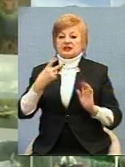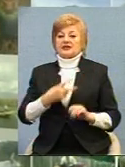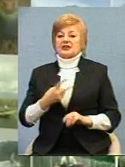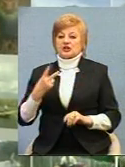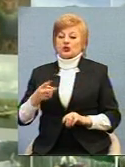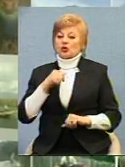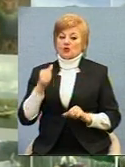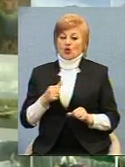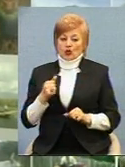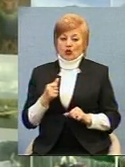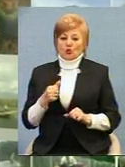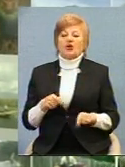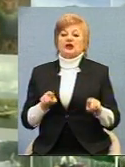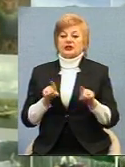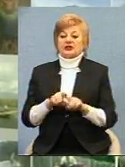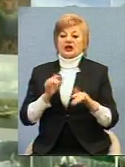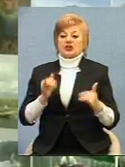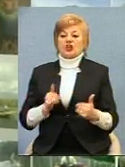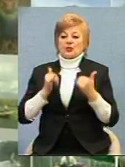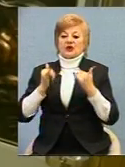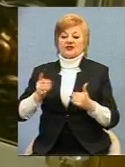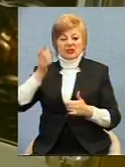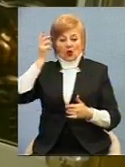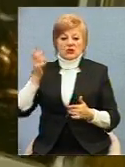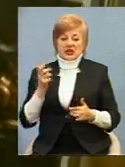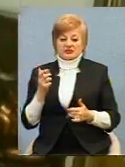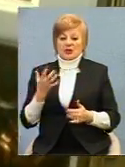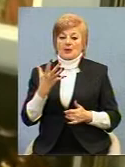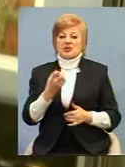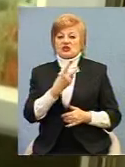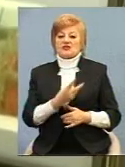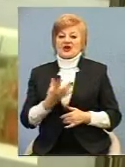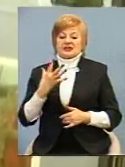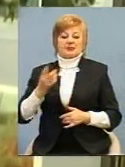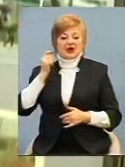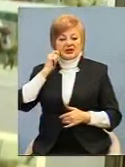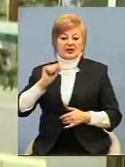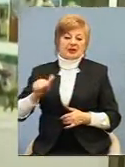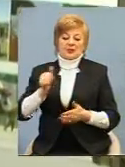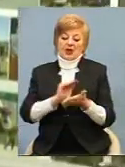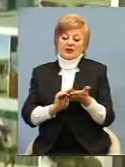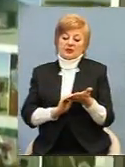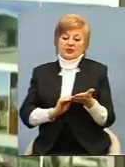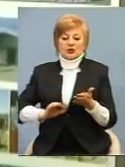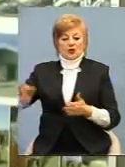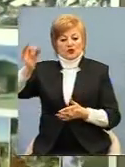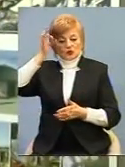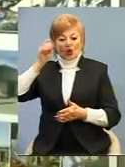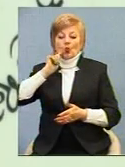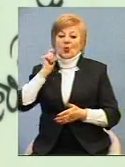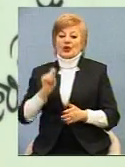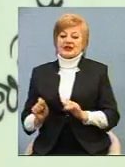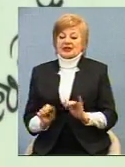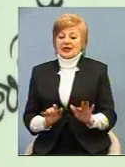1916-1922 роки, саме також присвячені козацтву. 525-та річниця першої письмової згадки про діяльність українських